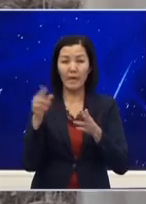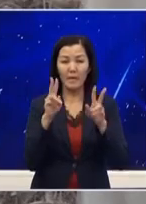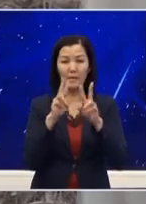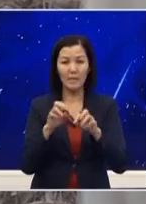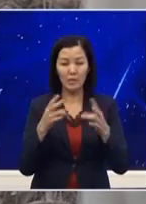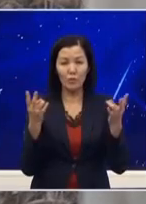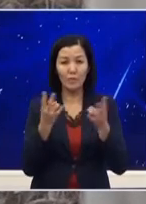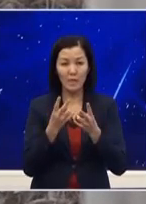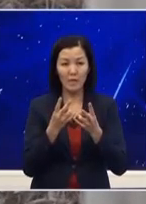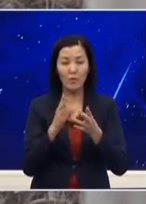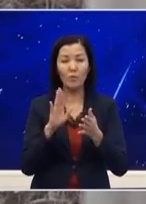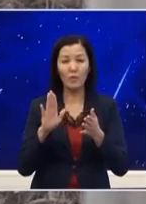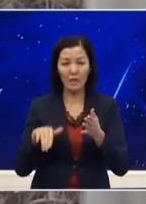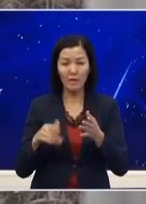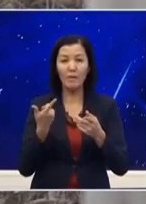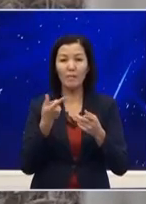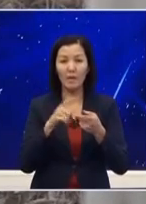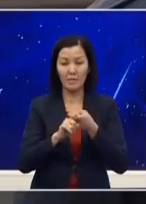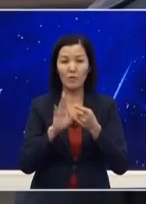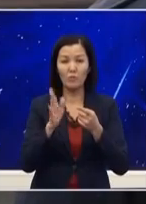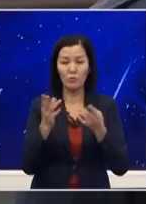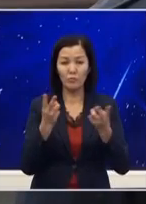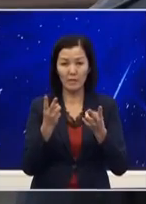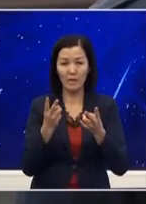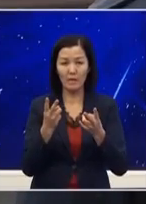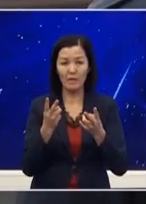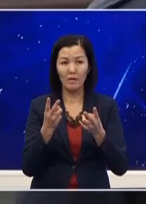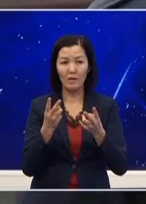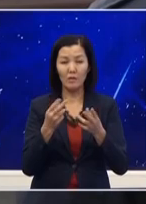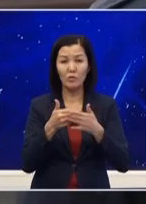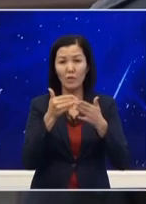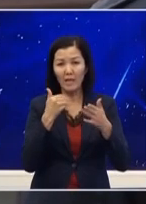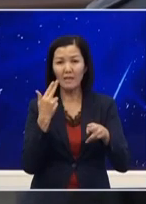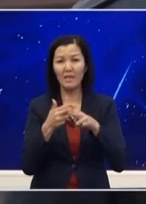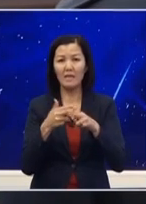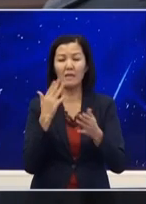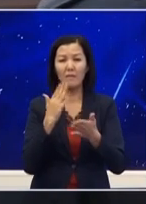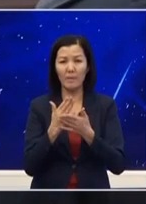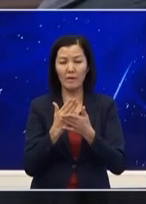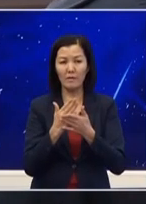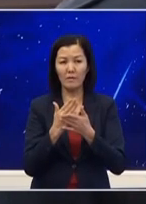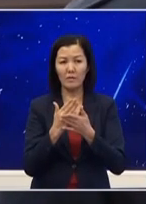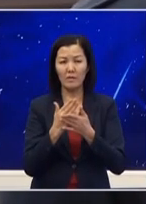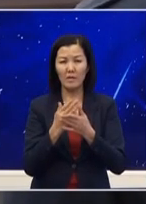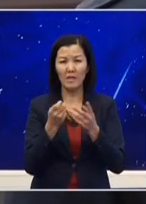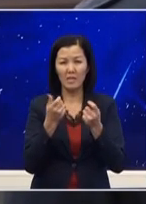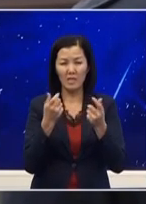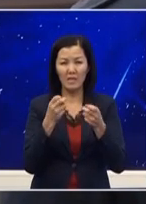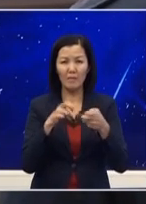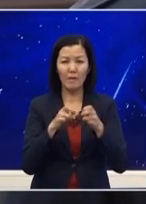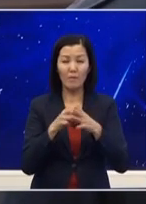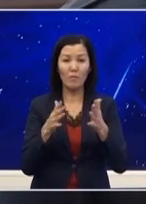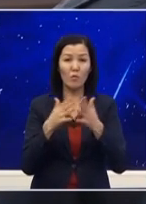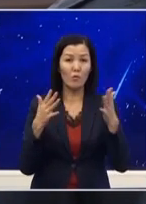керек. Содан кейін біз газды жіберуіміз керек. Соның сол кейде бір кішкентай мәселелер, соны үлкен